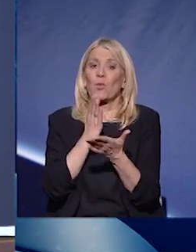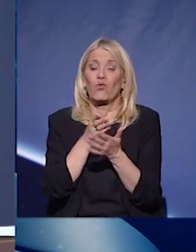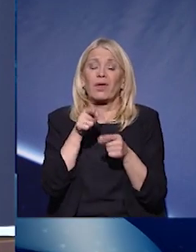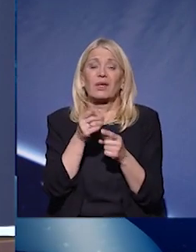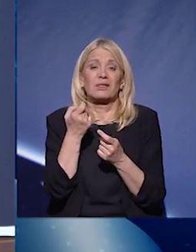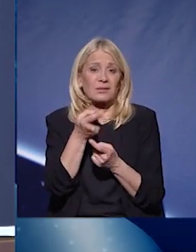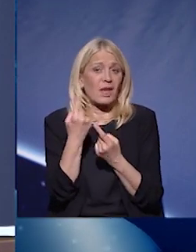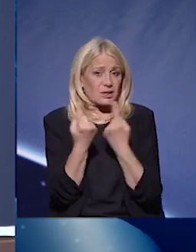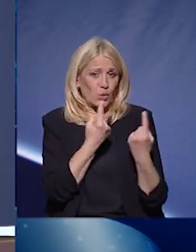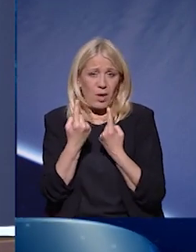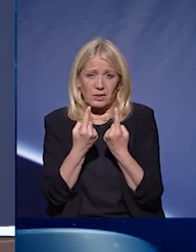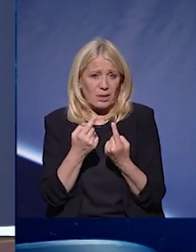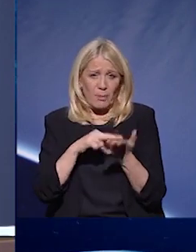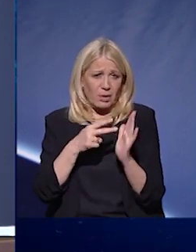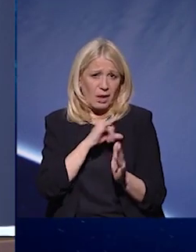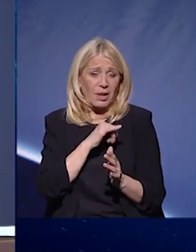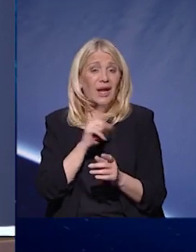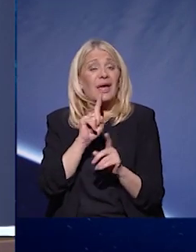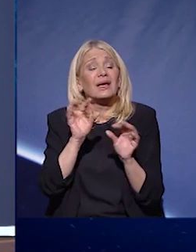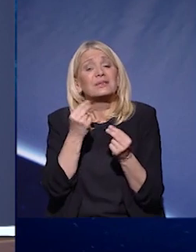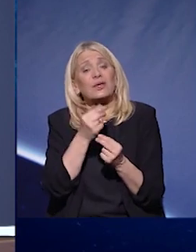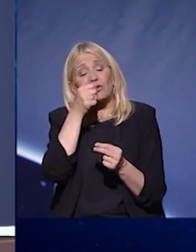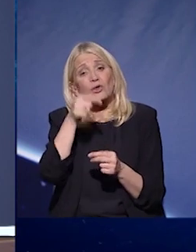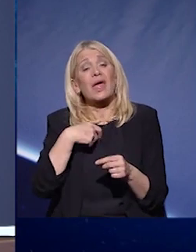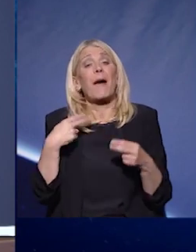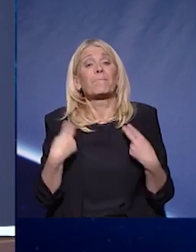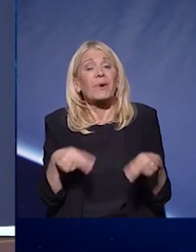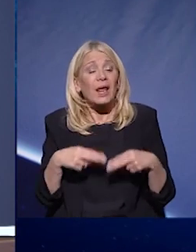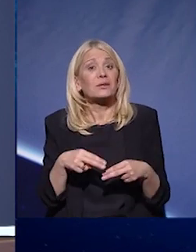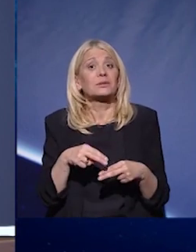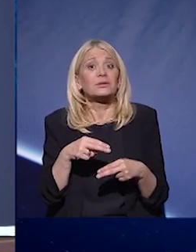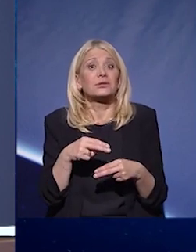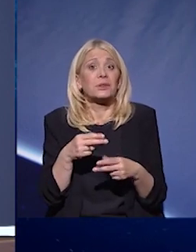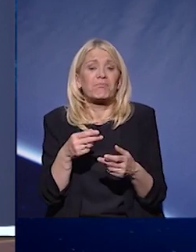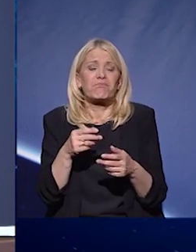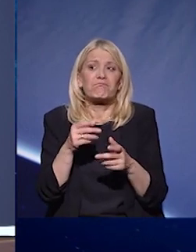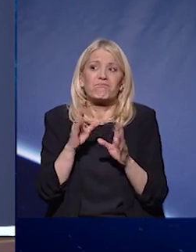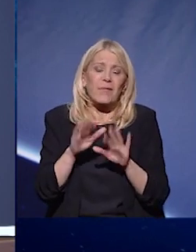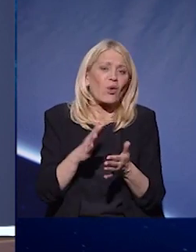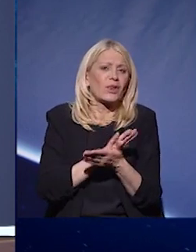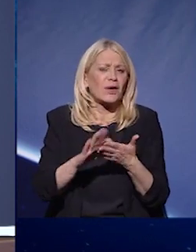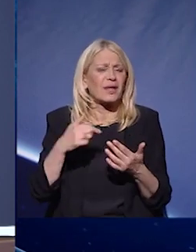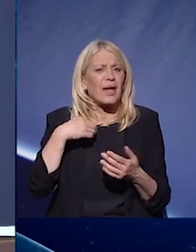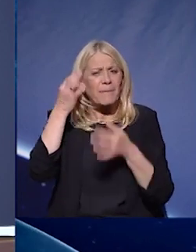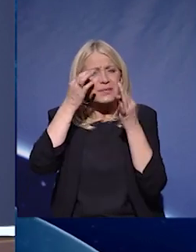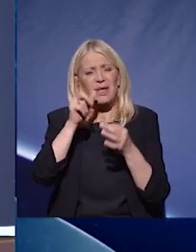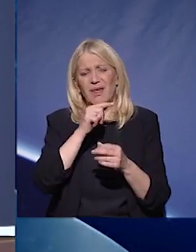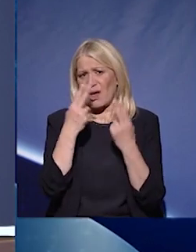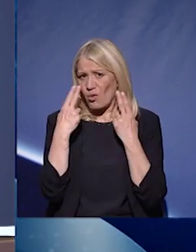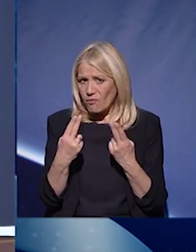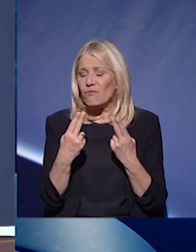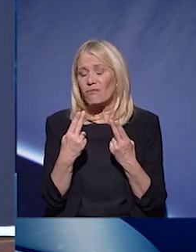te situacije. Ne zato što se plašim nečega, nego jednostavno mislim da je jako